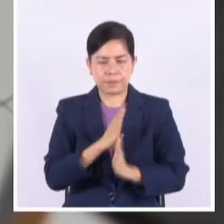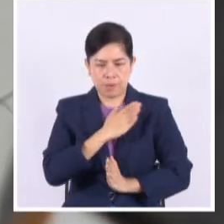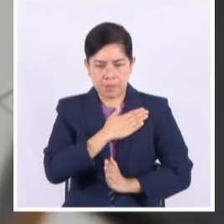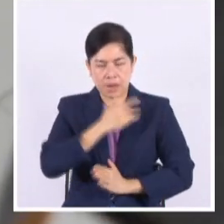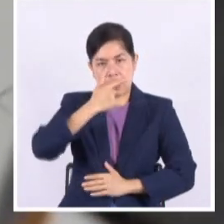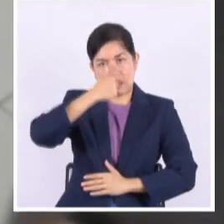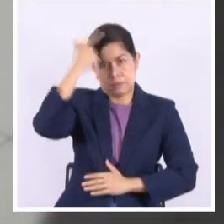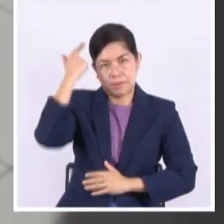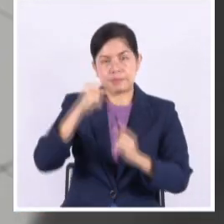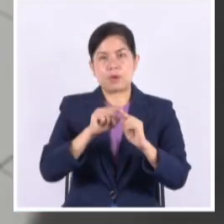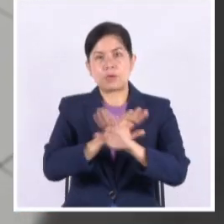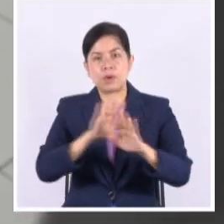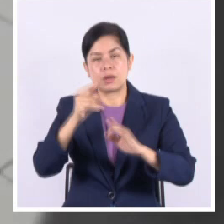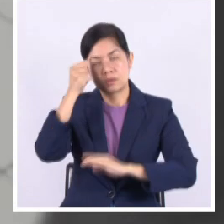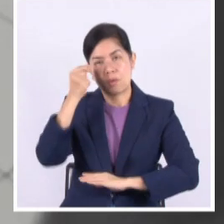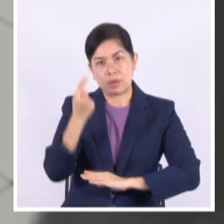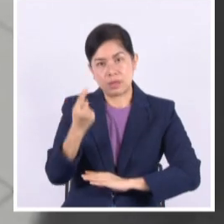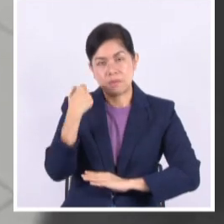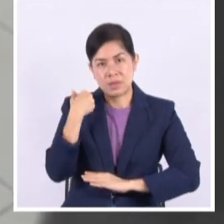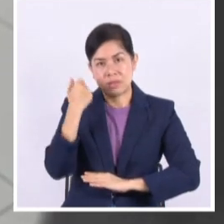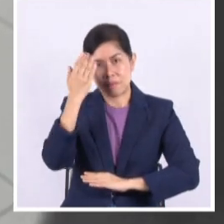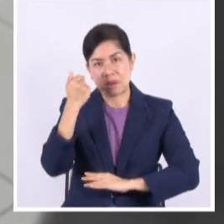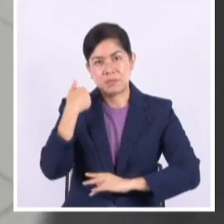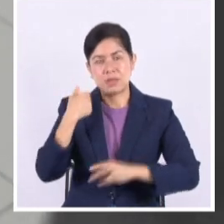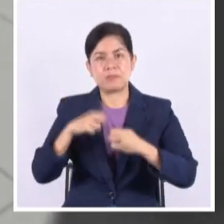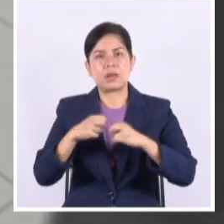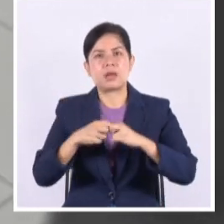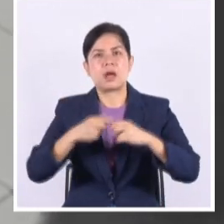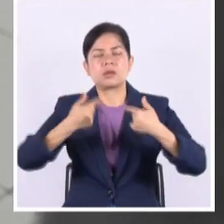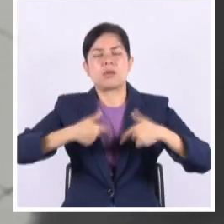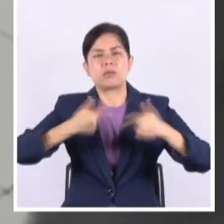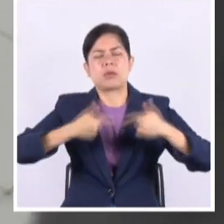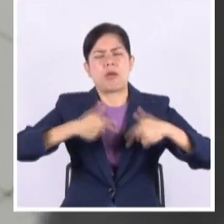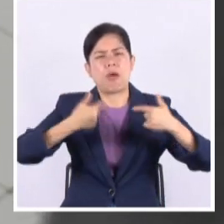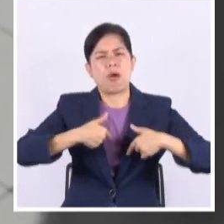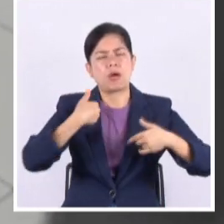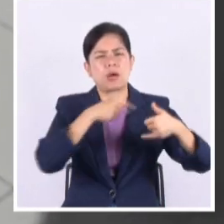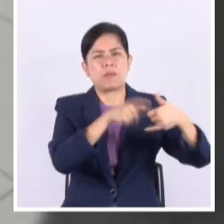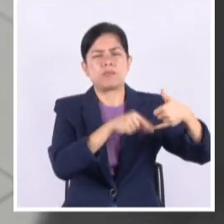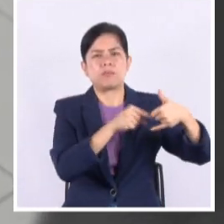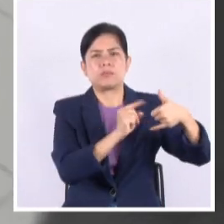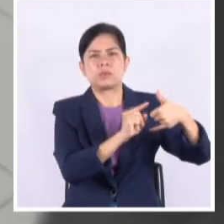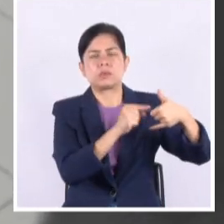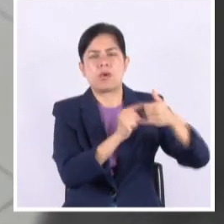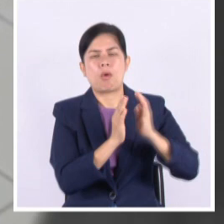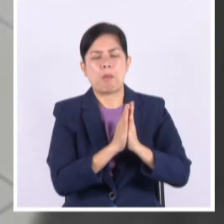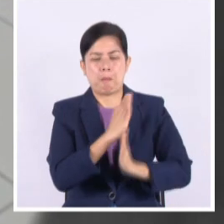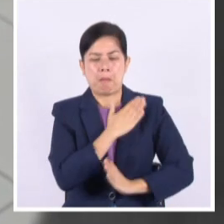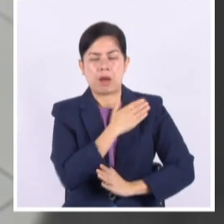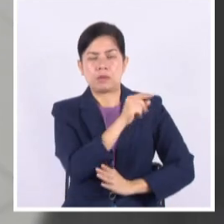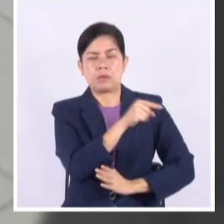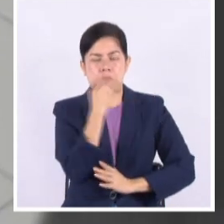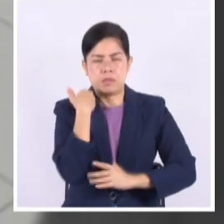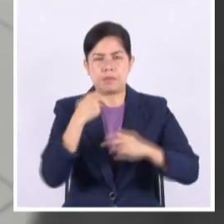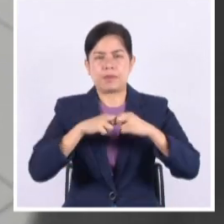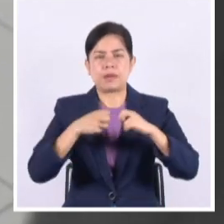วันเพราะว่าไปก่อเหตุทะเลาะวิวาทกับพระที่จำเล่าตั้งแต่ต้นนั่นแหละค่ะเลยสึกจากการเป็นพระแล้วก็มานั่งจ่องอยู่แบบนี้